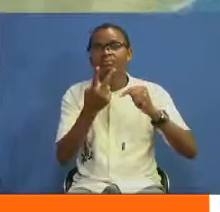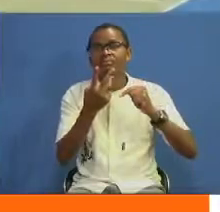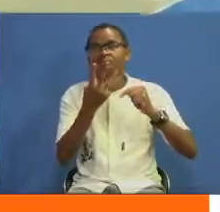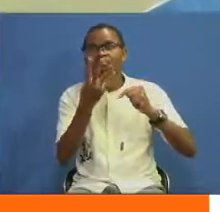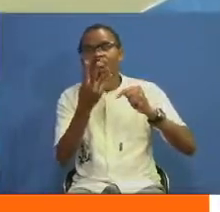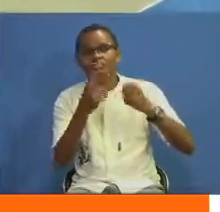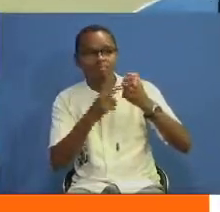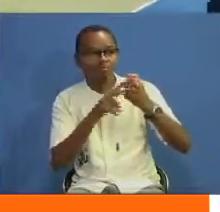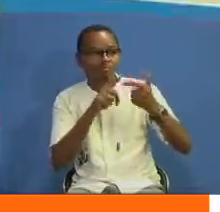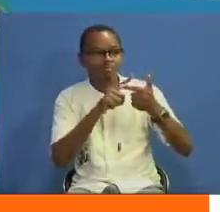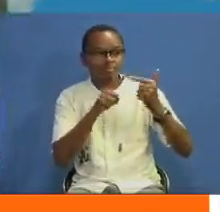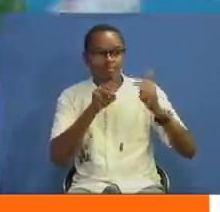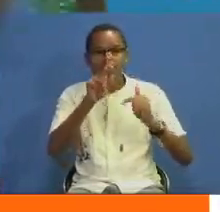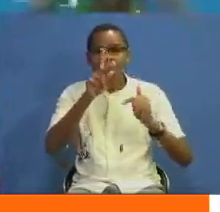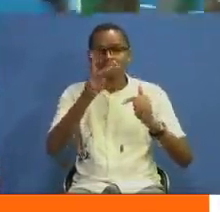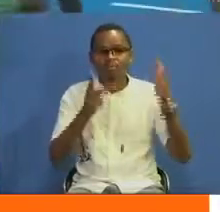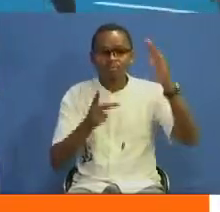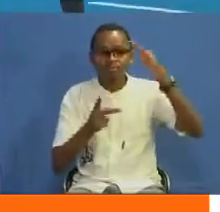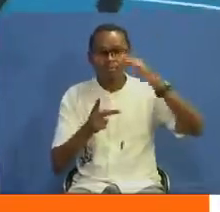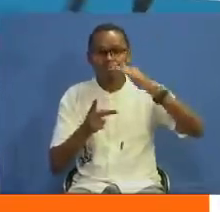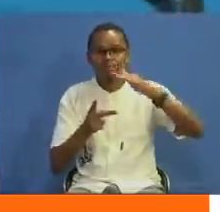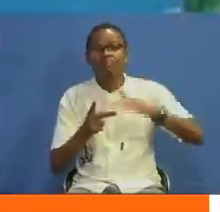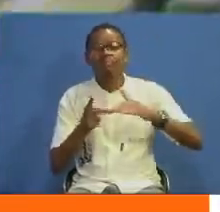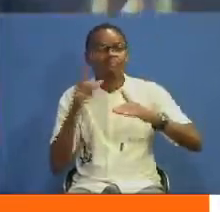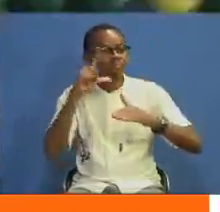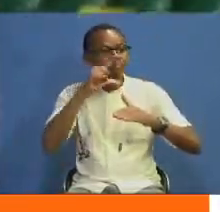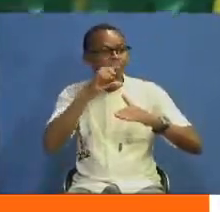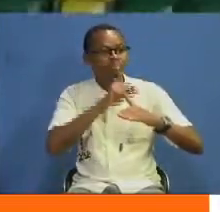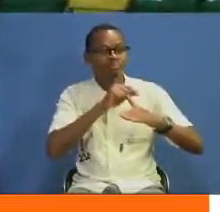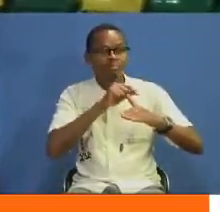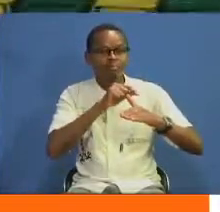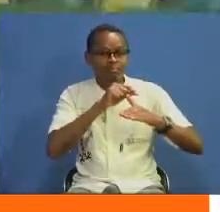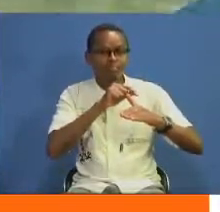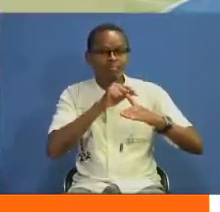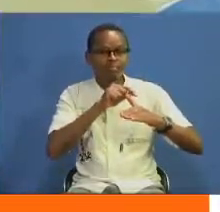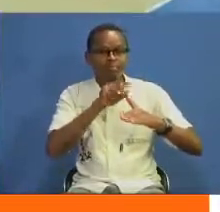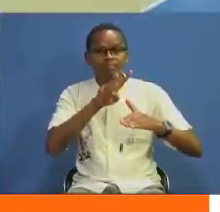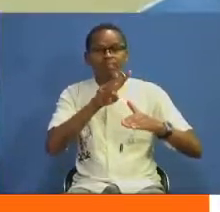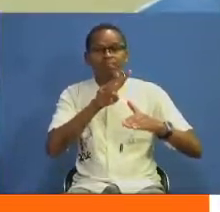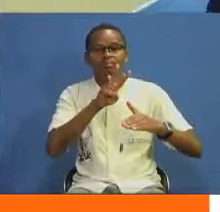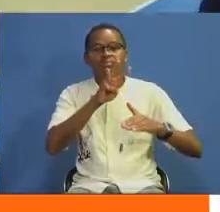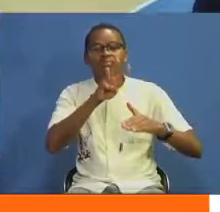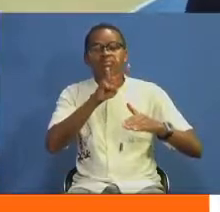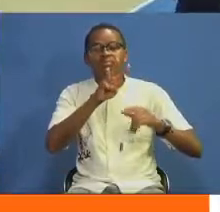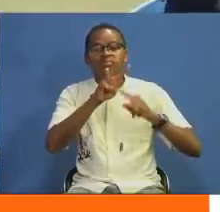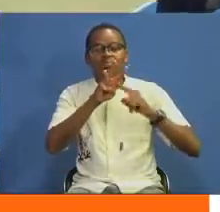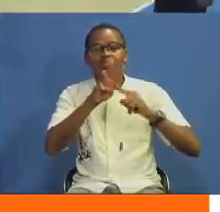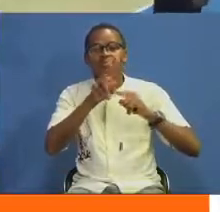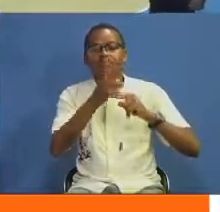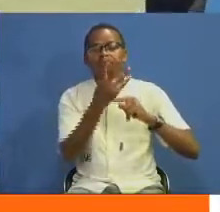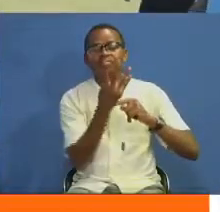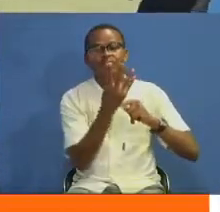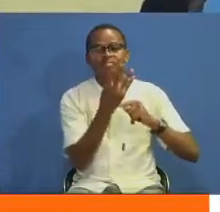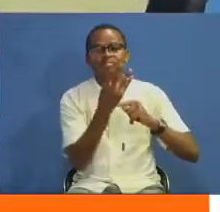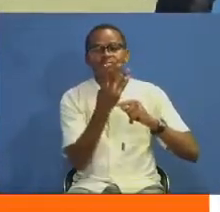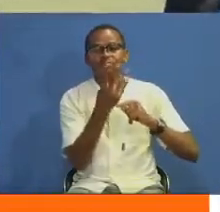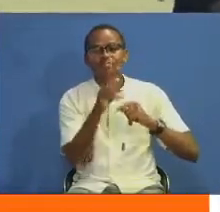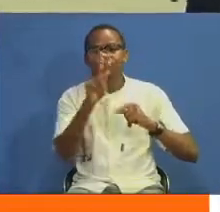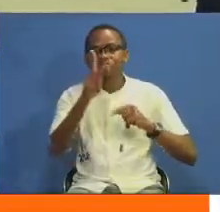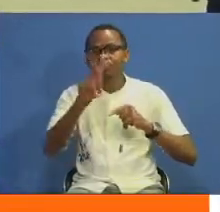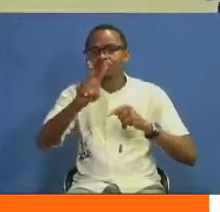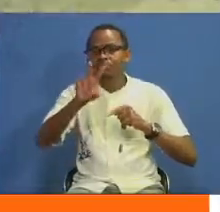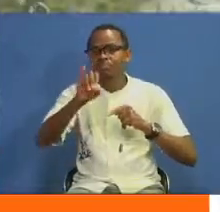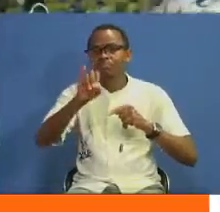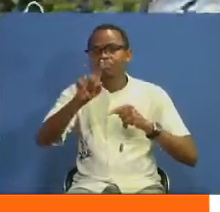27-17, lakini Kenya ilirejea kwa nguvu na kumaliza robo ya mwisho kwa pointi 22-14. Mkenya